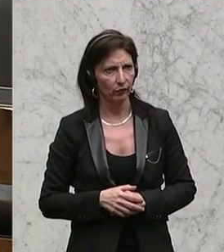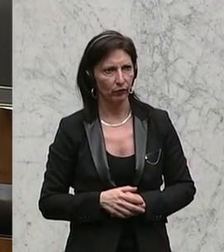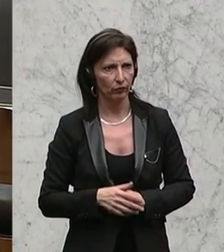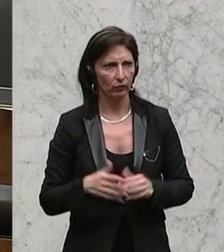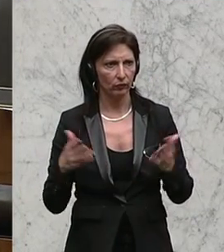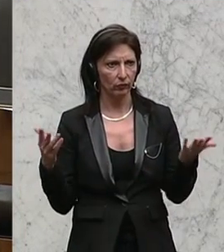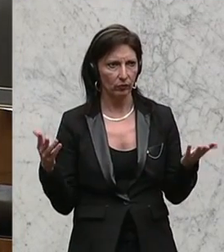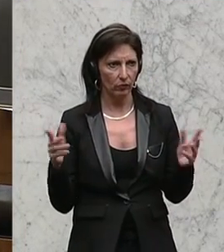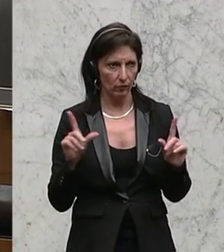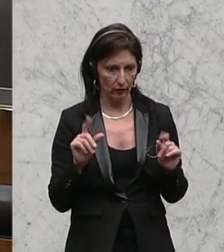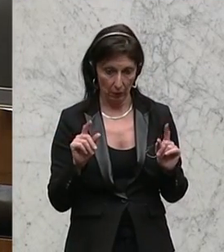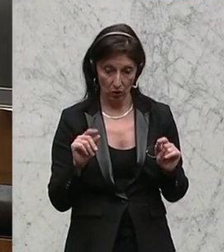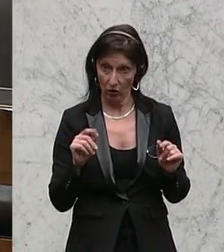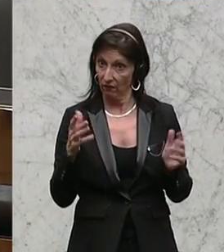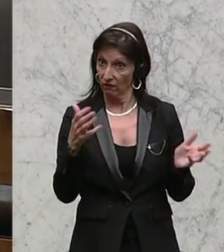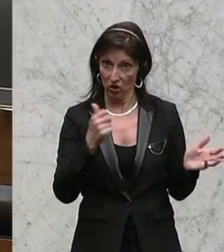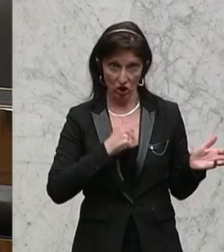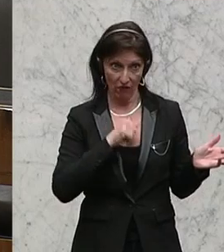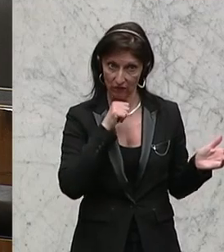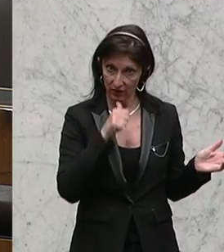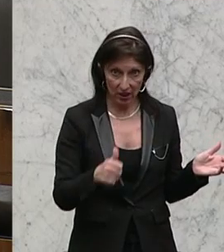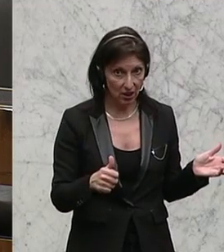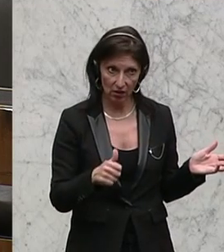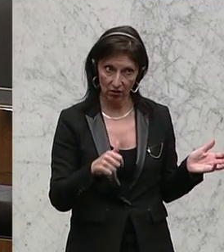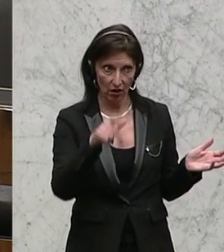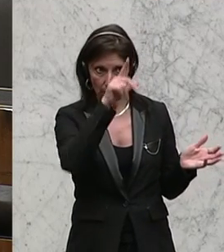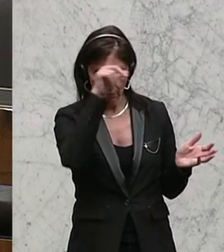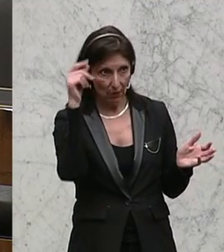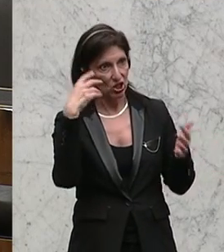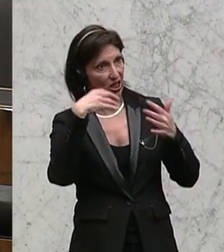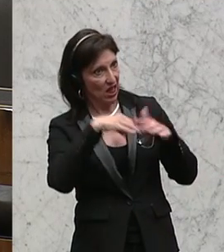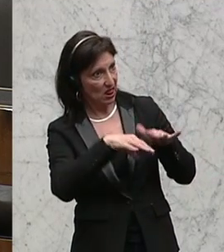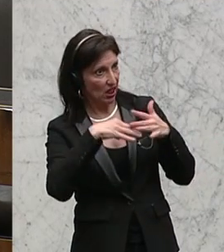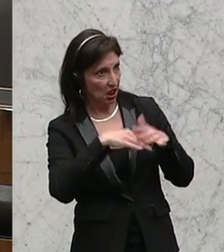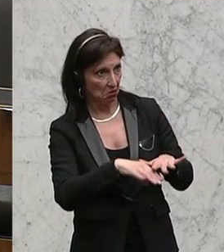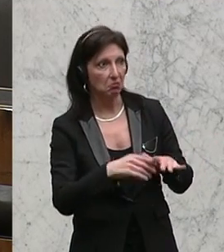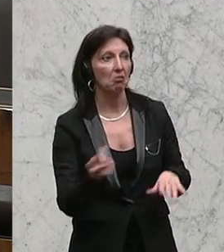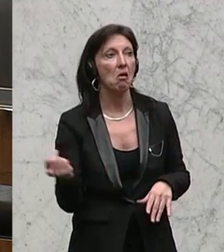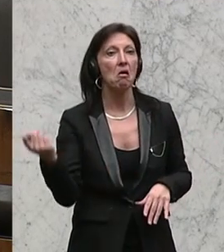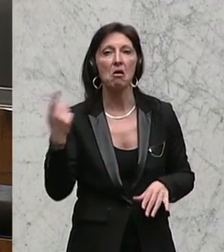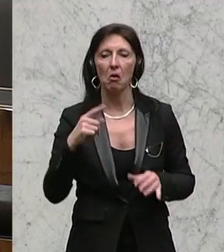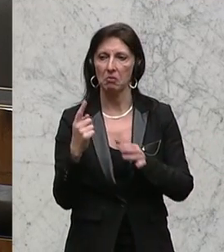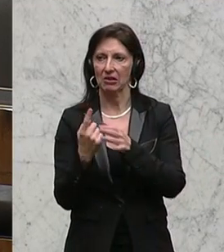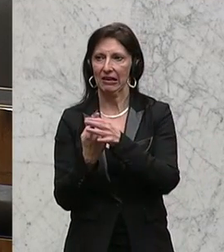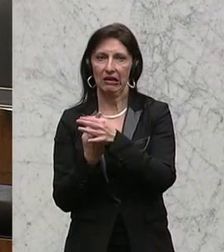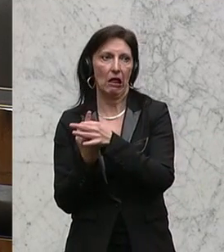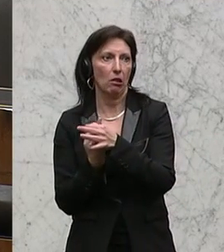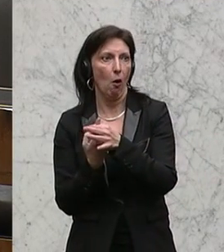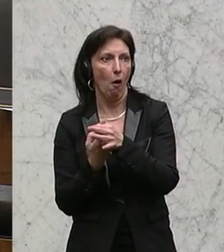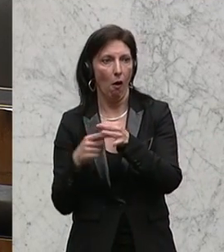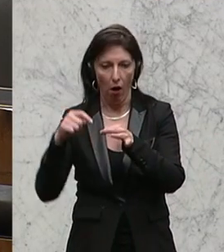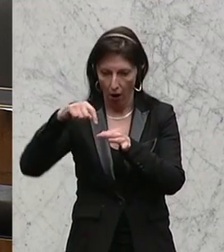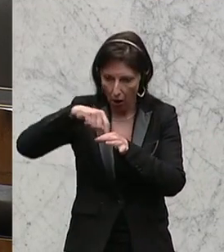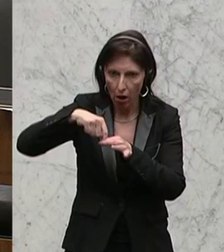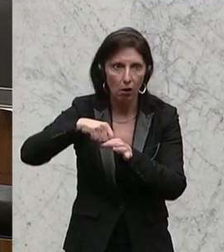Wenn es uns nämlich nicht gelingt, die Menschen zu integrieren, dann haben wir Ghettobildungen, wo